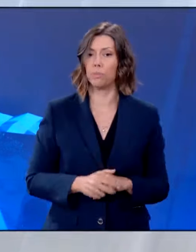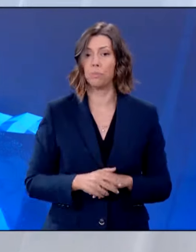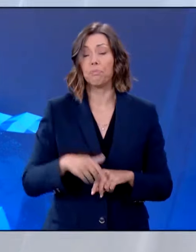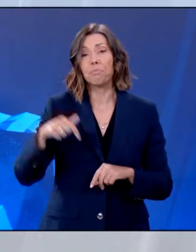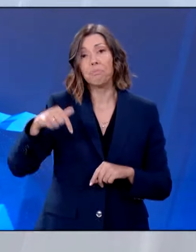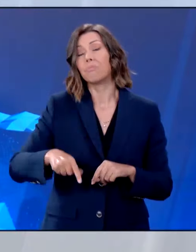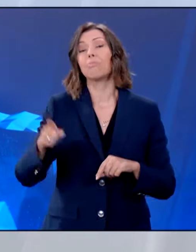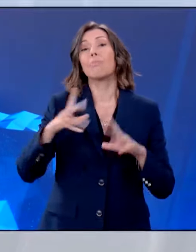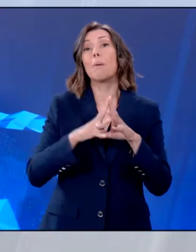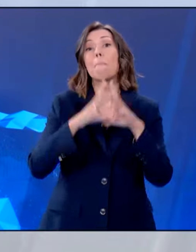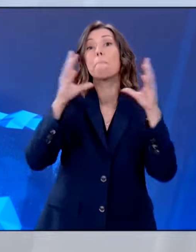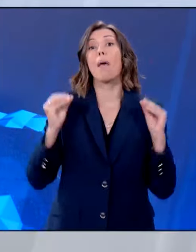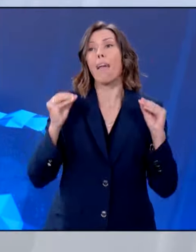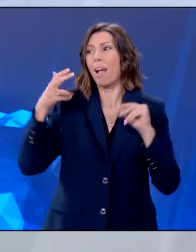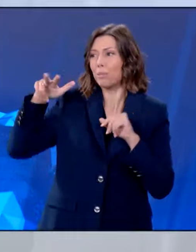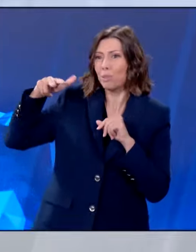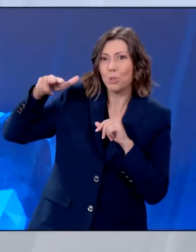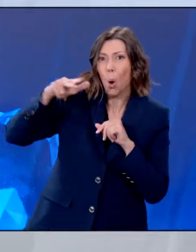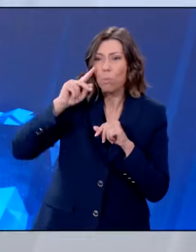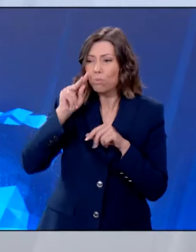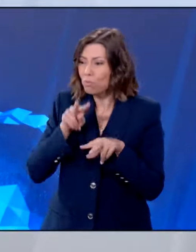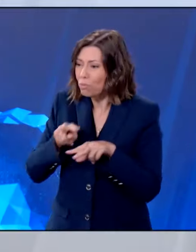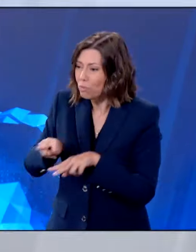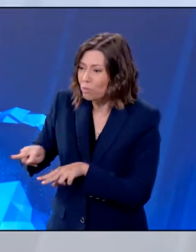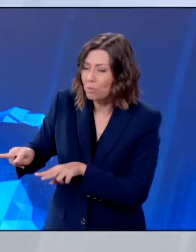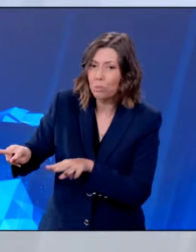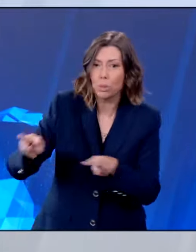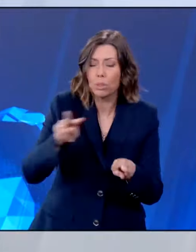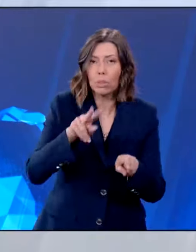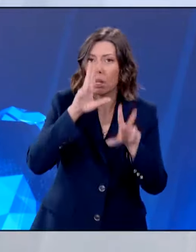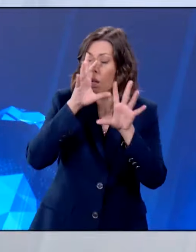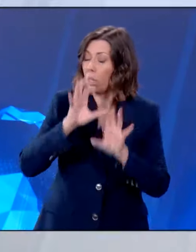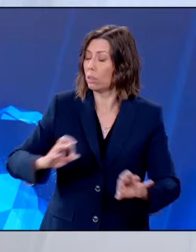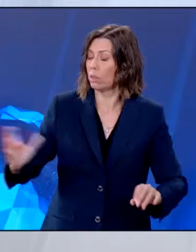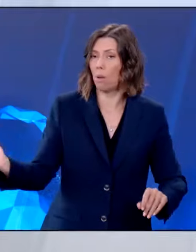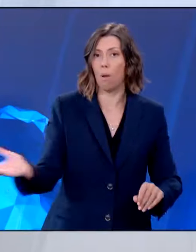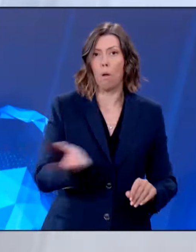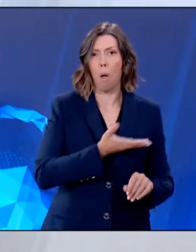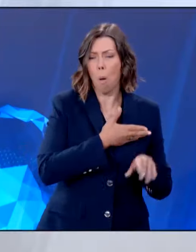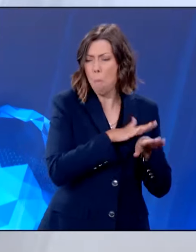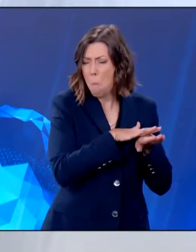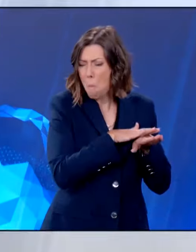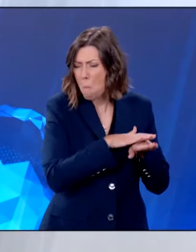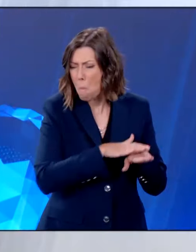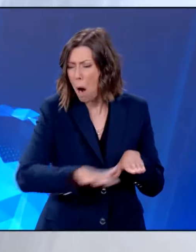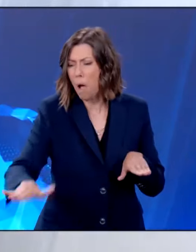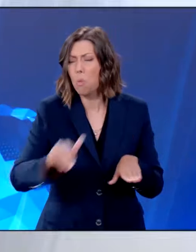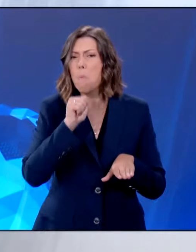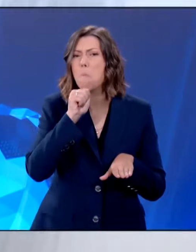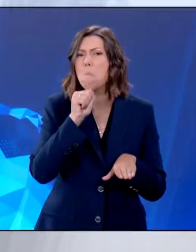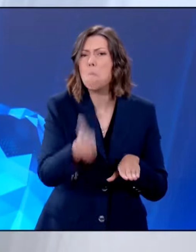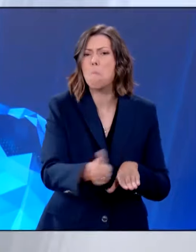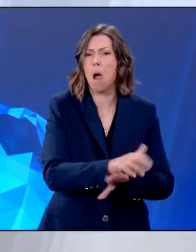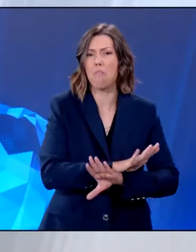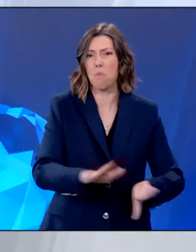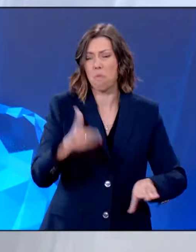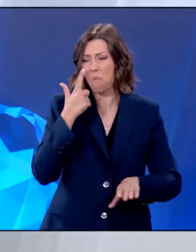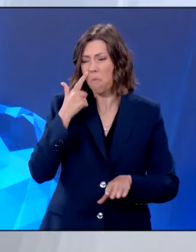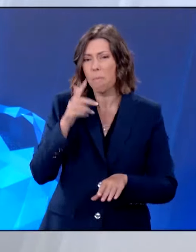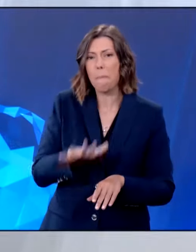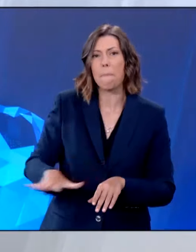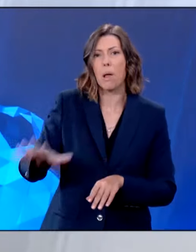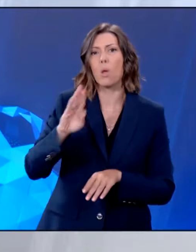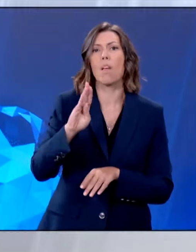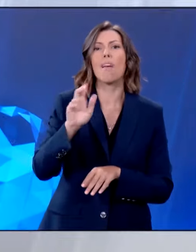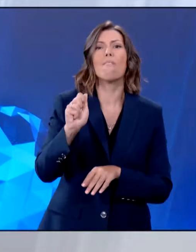Μέγκα. Ο πύρινος όλεθρος έχει αφήσει πίσω του το απέραντο μαύρο χρώμα της καταστροφής και της θλίψης. Φαίνεται το ξεκίνημά του από την περιοχή του Βαρνάβα